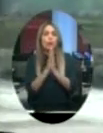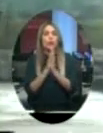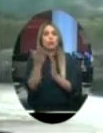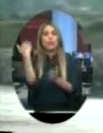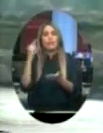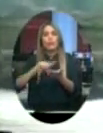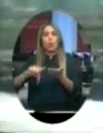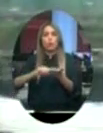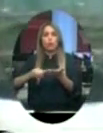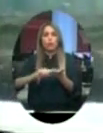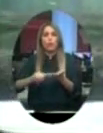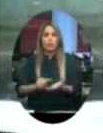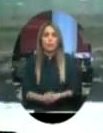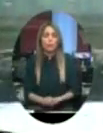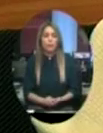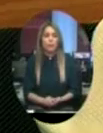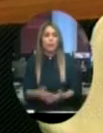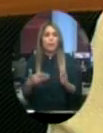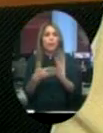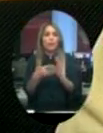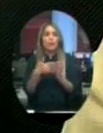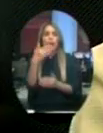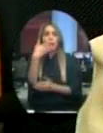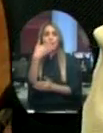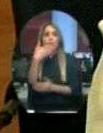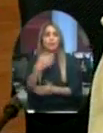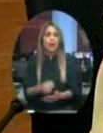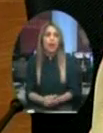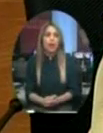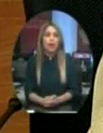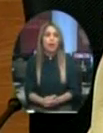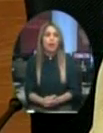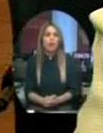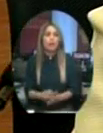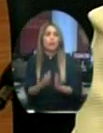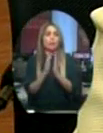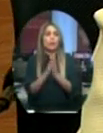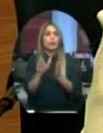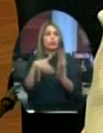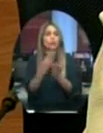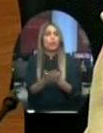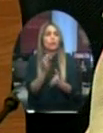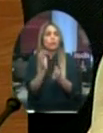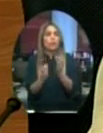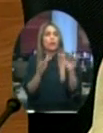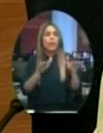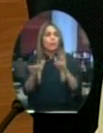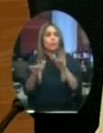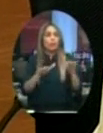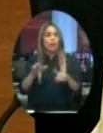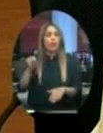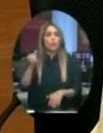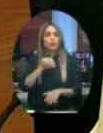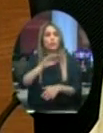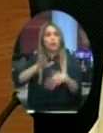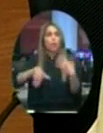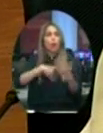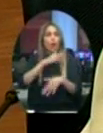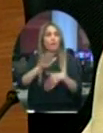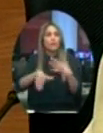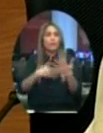רבים של מבקר המדינה ליועץ המשפטי לממשלה בנוגע למעורבות המאוד מאוד